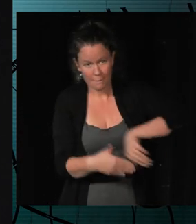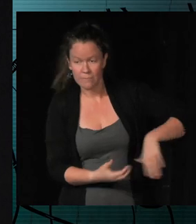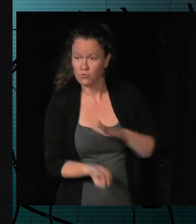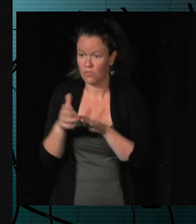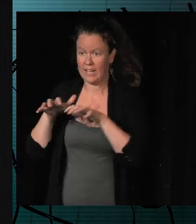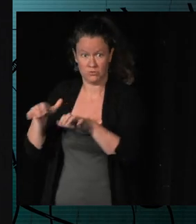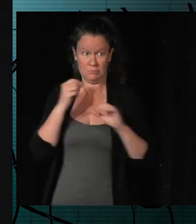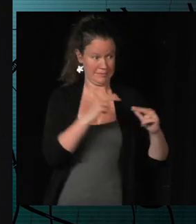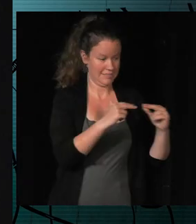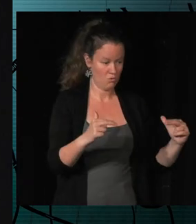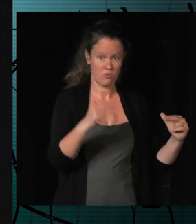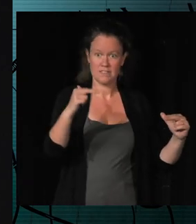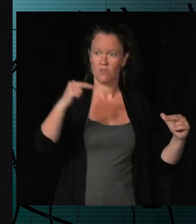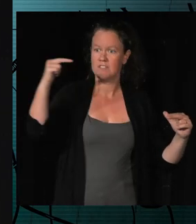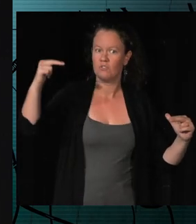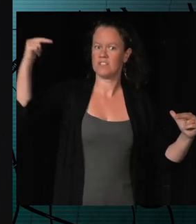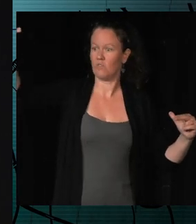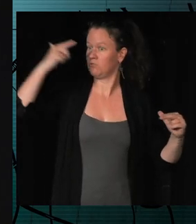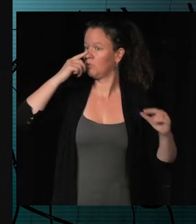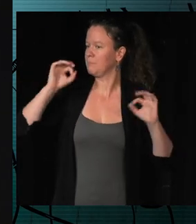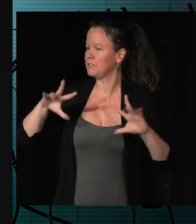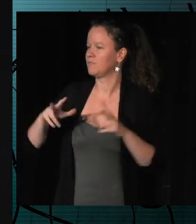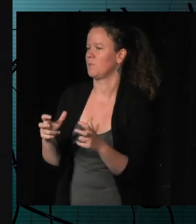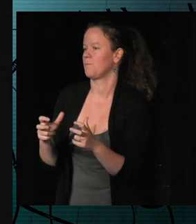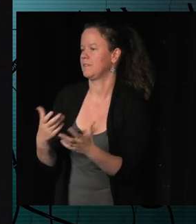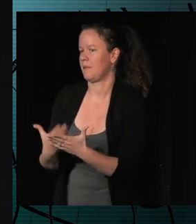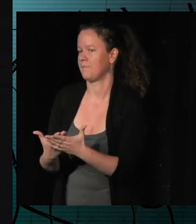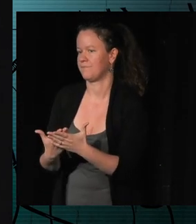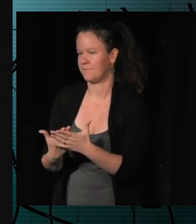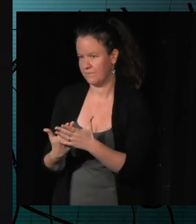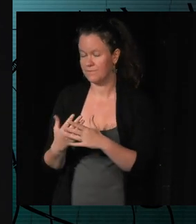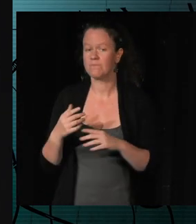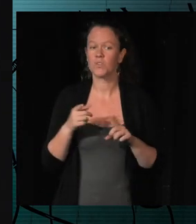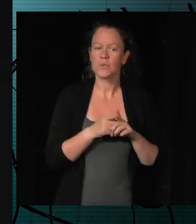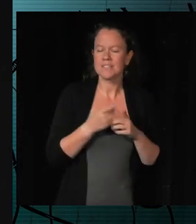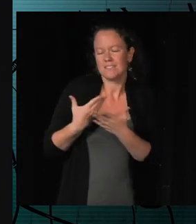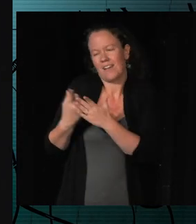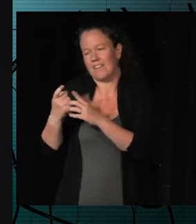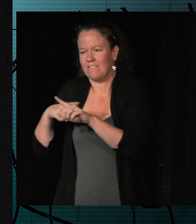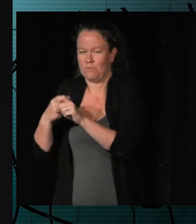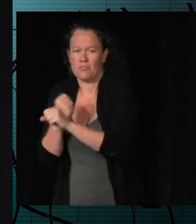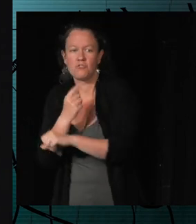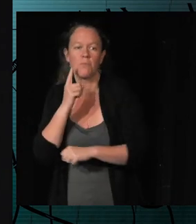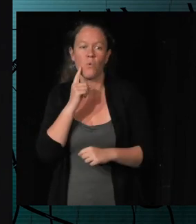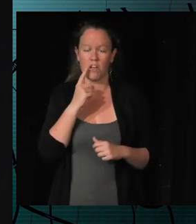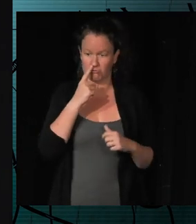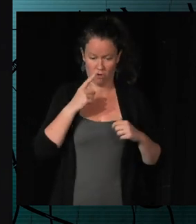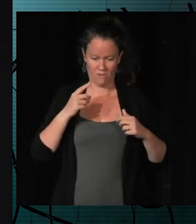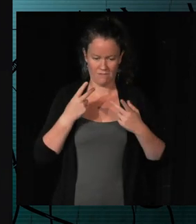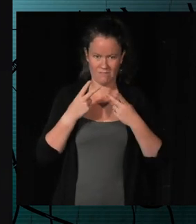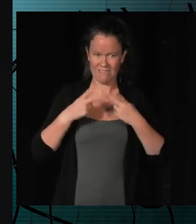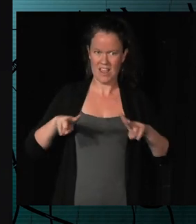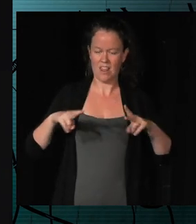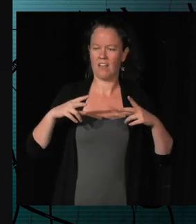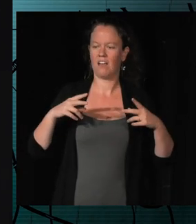quoi oui très très niveau et puis surtout qui donne c'est un des petits défauts du film qui donne pas l'impression que la ville elle est habitée par ces créatures c'est-à-dire qu' vraiment on